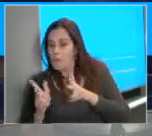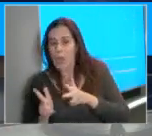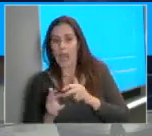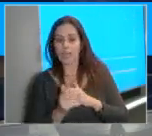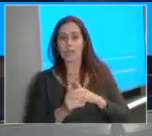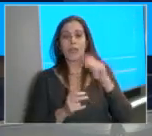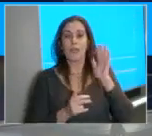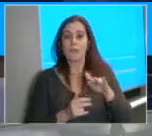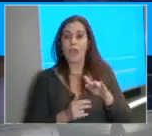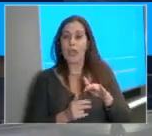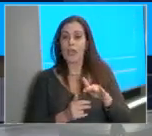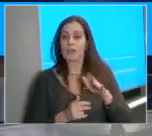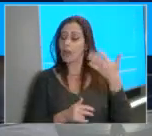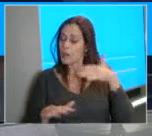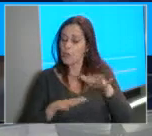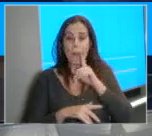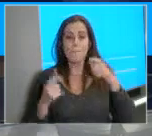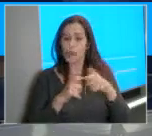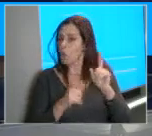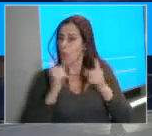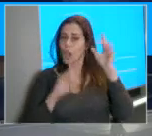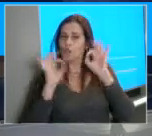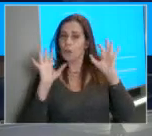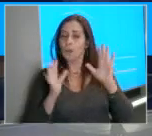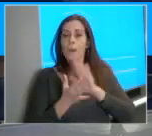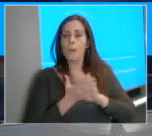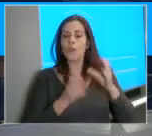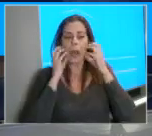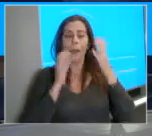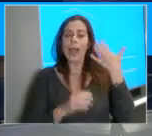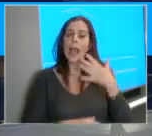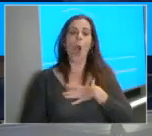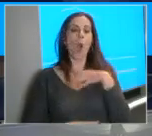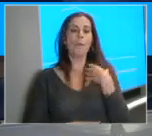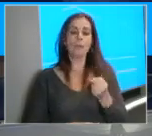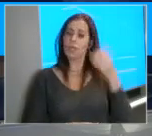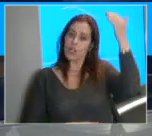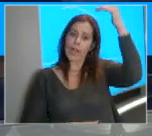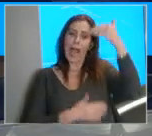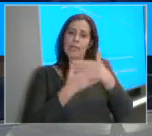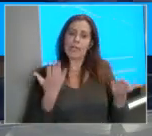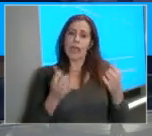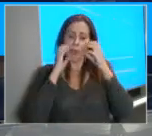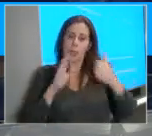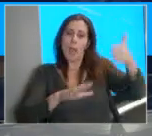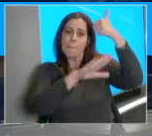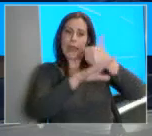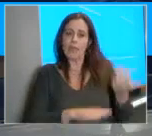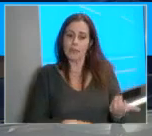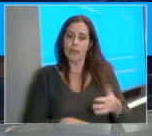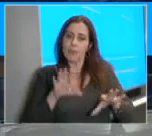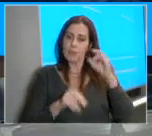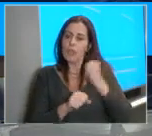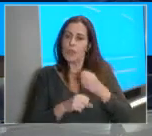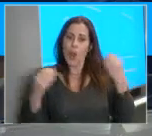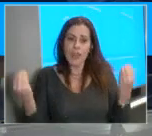השני, וגם בשלב מסוים זה הייתה ממשלת מיעוט. לא קרה שום דבר. פשוט לרבין היה אולי את האומץ של גנץ אין, כי רבין היה מנהיג. והוא בחר